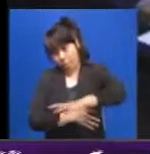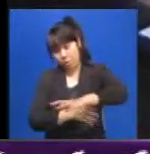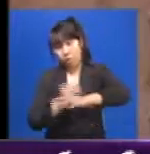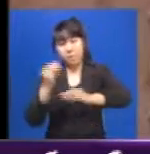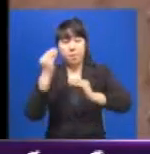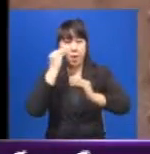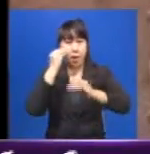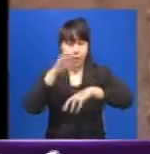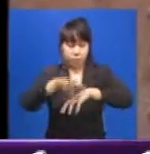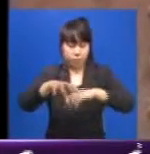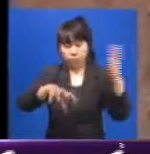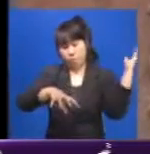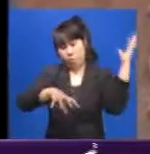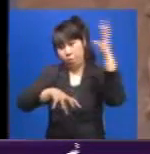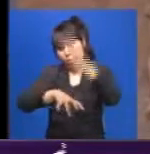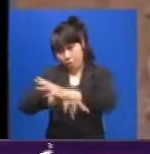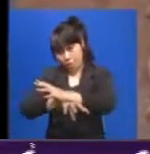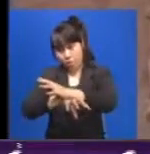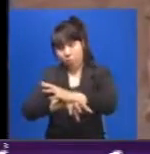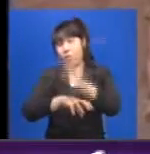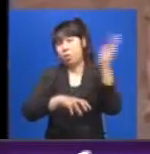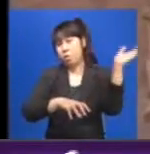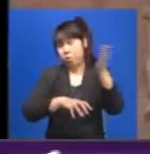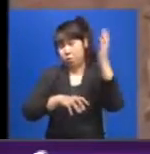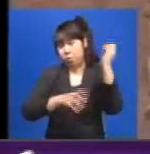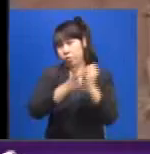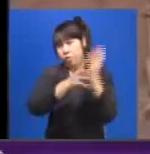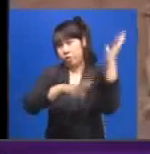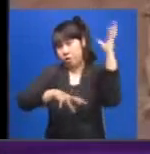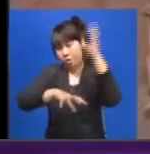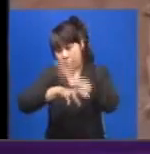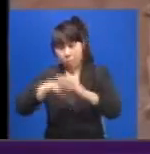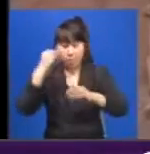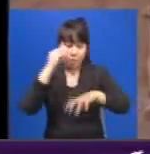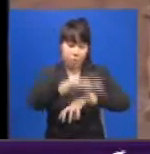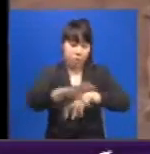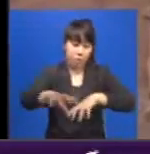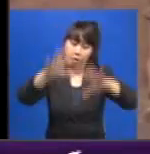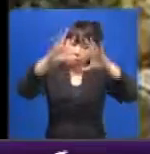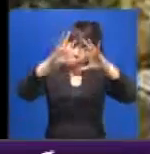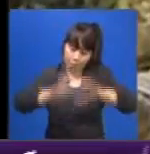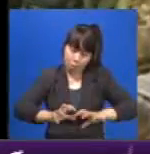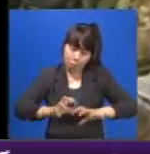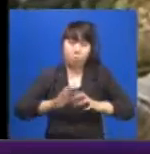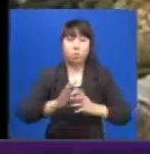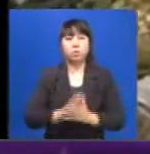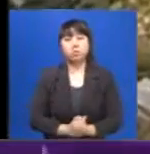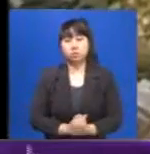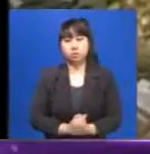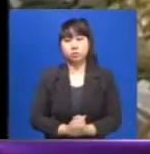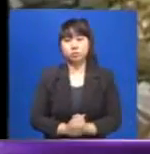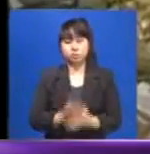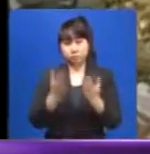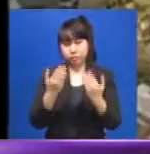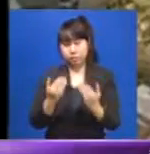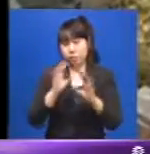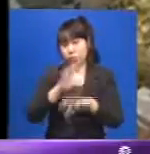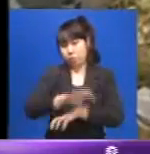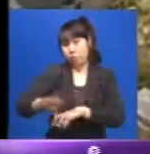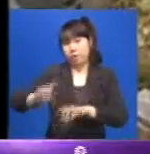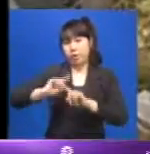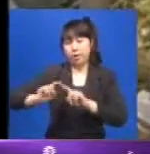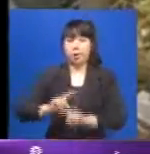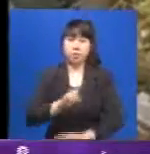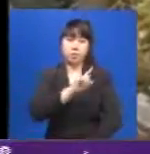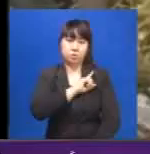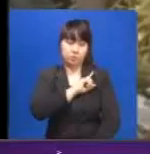อำเภอลี้โดยลมได้พัดต้นไม้ล้มลงทับบ้านเรือนของประชาชนเสียหายเกือบทั้งหลังขณะที่หน่วยงานที่เกี่ยวข้องทาง